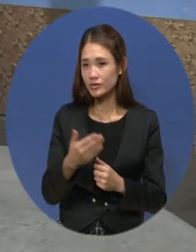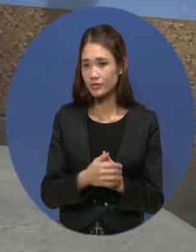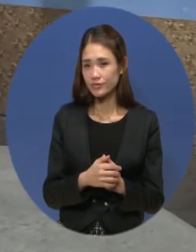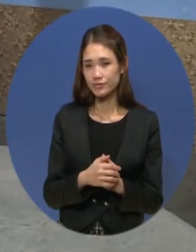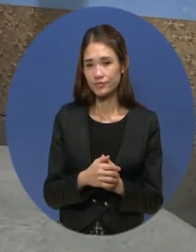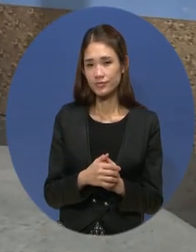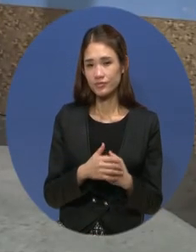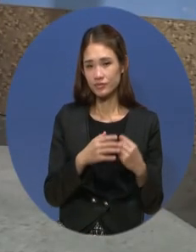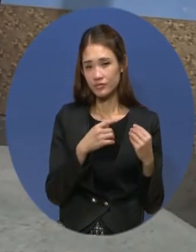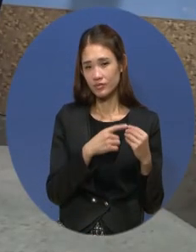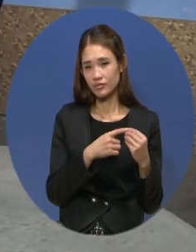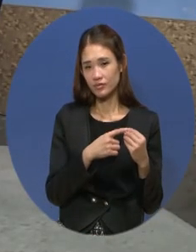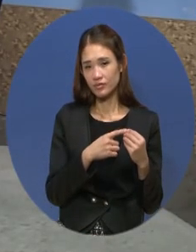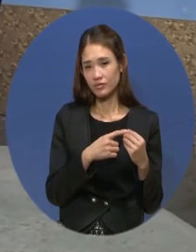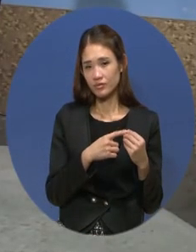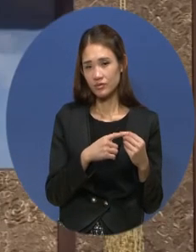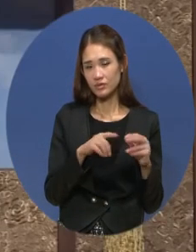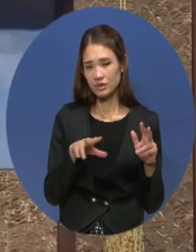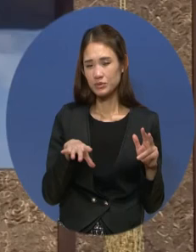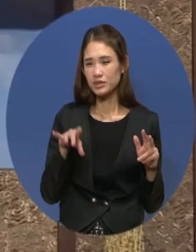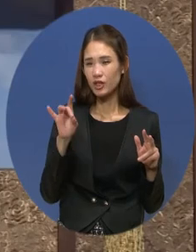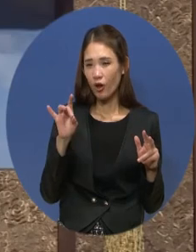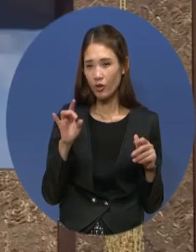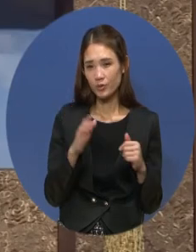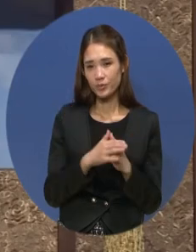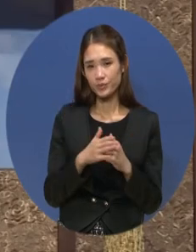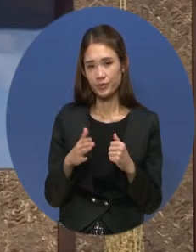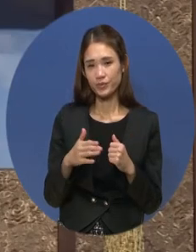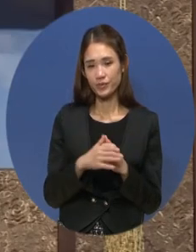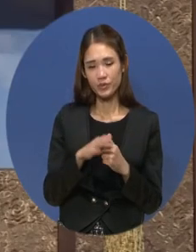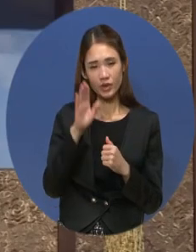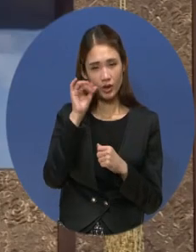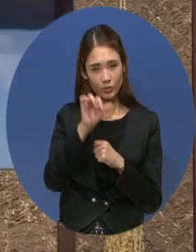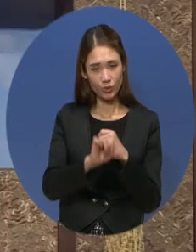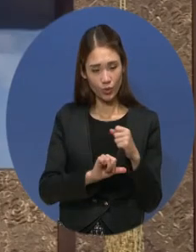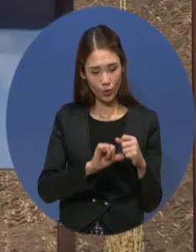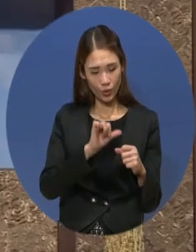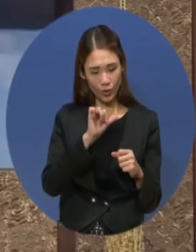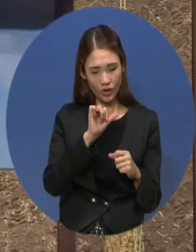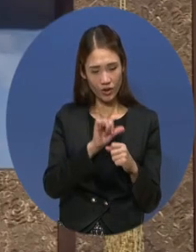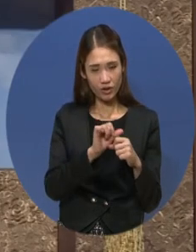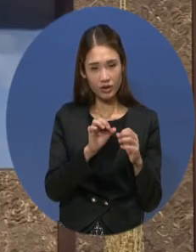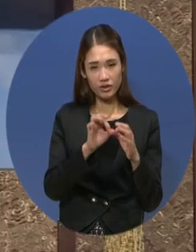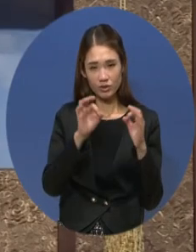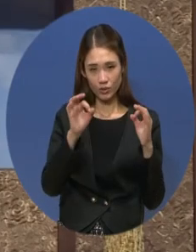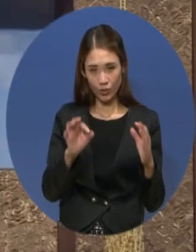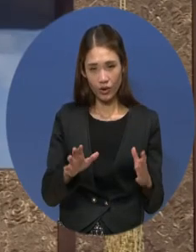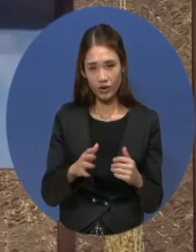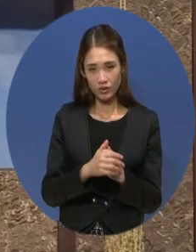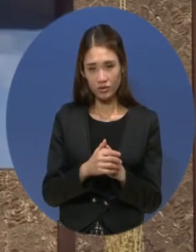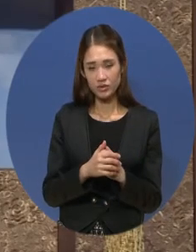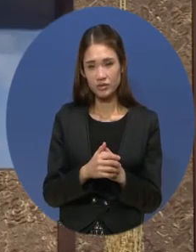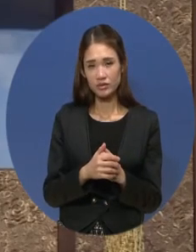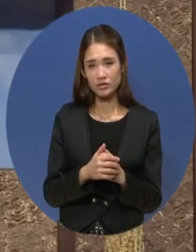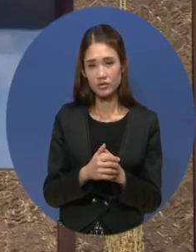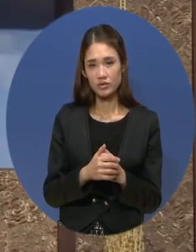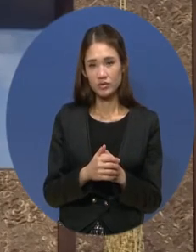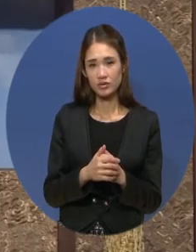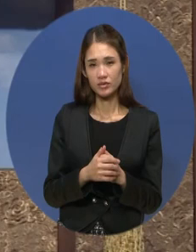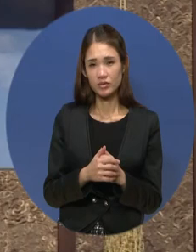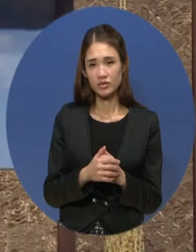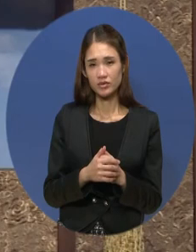일단 저희가 아주 초기 이기 때문에 앞으로 5년이라는 기간 동안 전인지